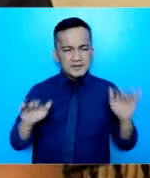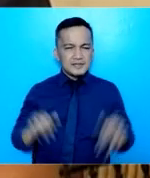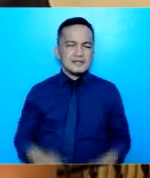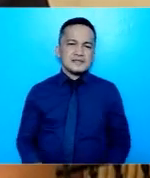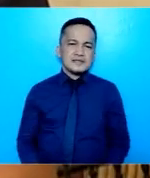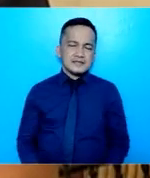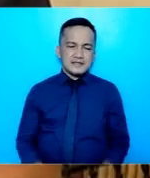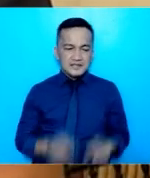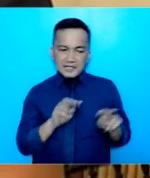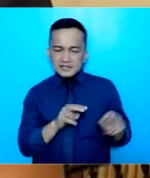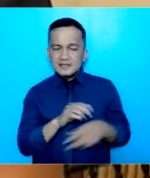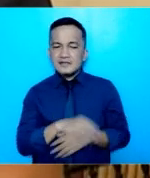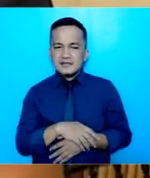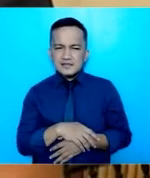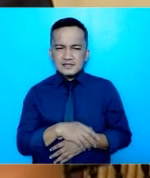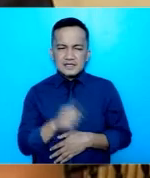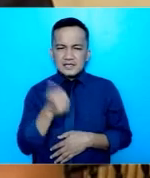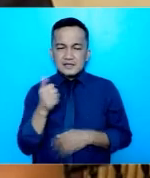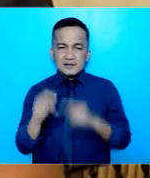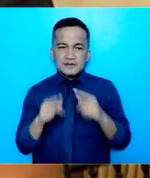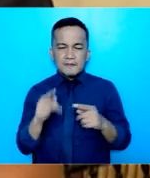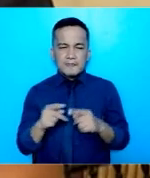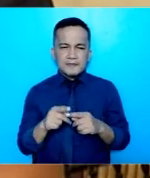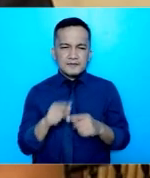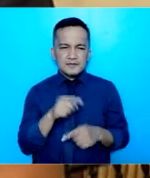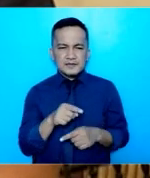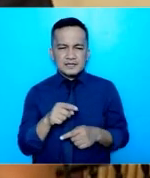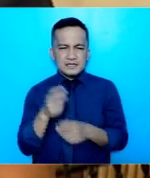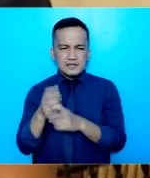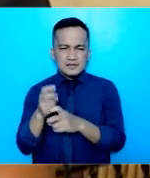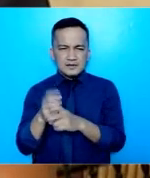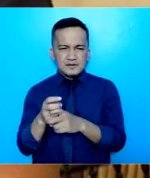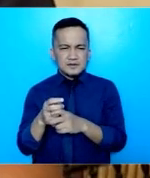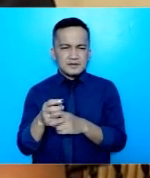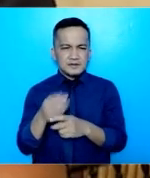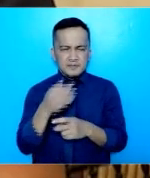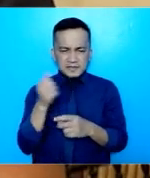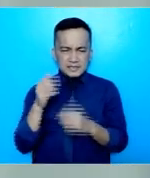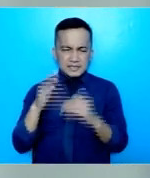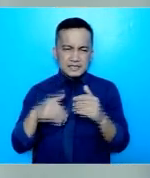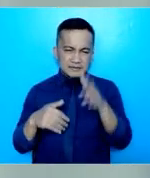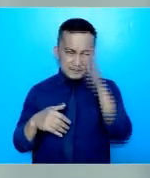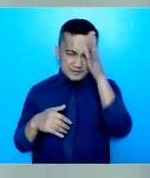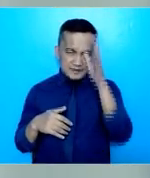seen other people na hirap na hirap sila to be better than their parents.